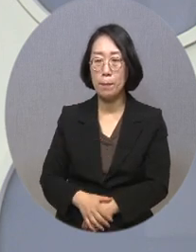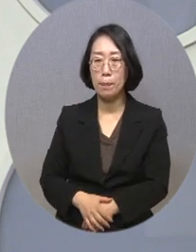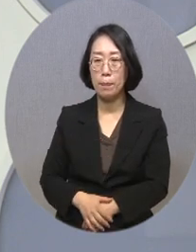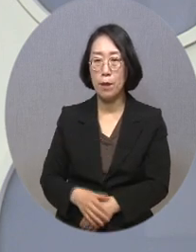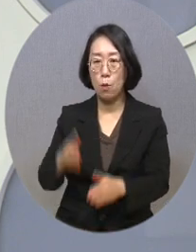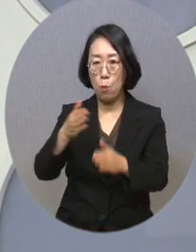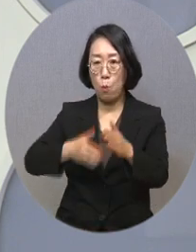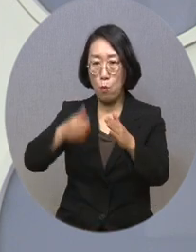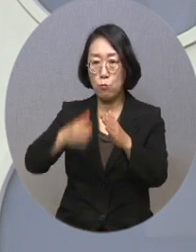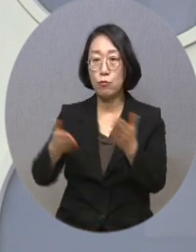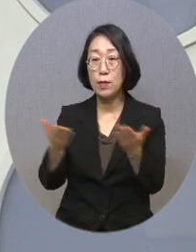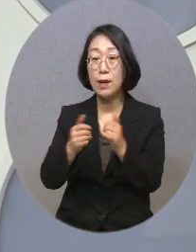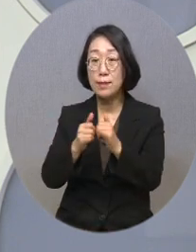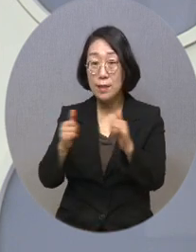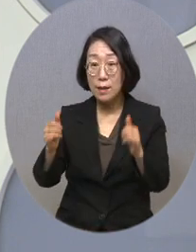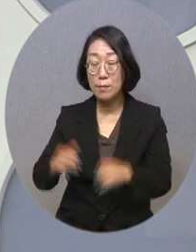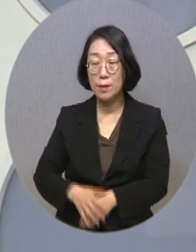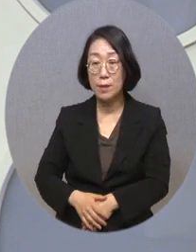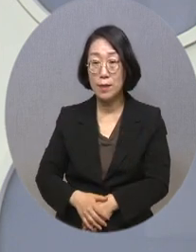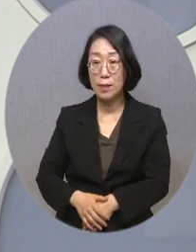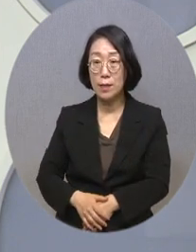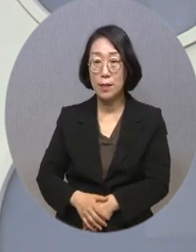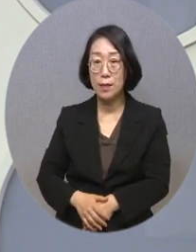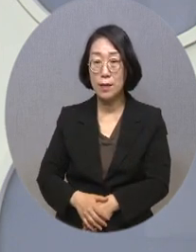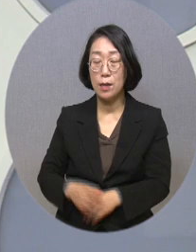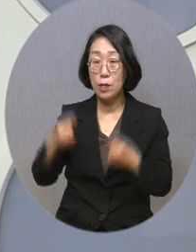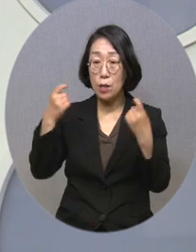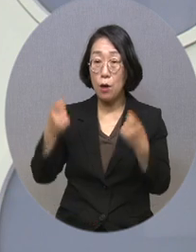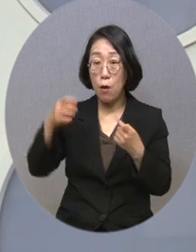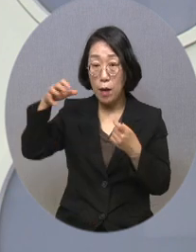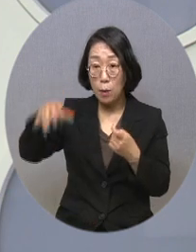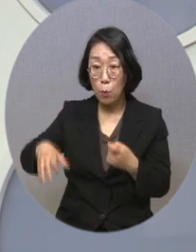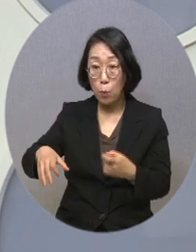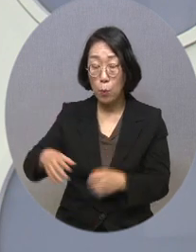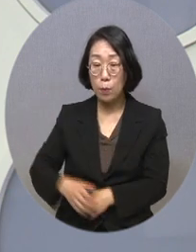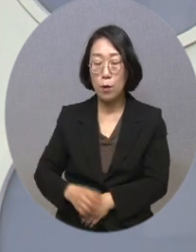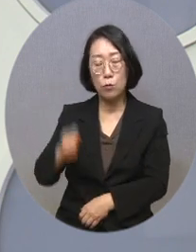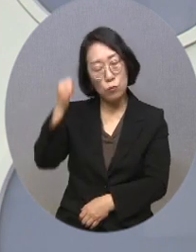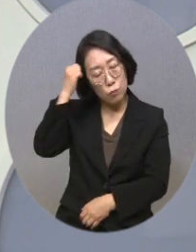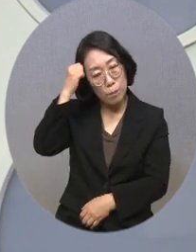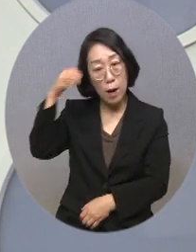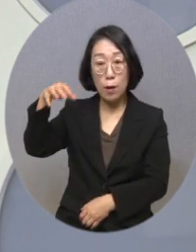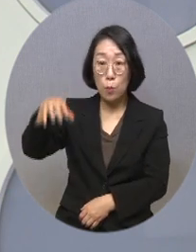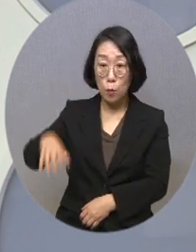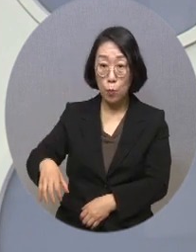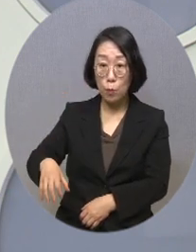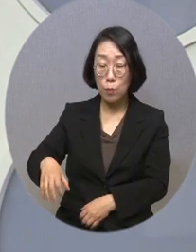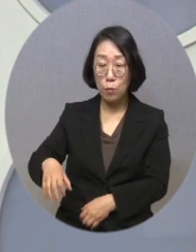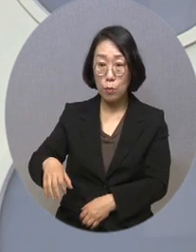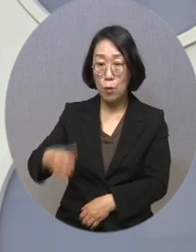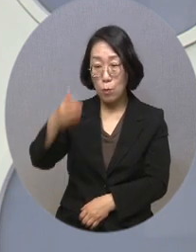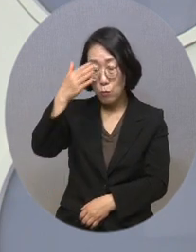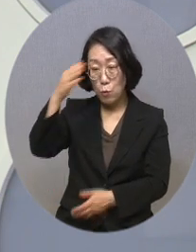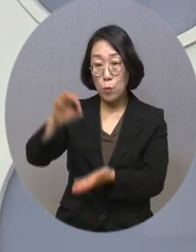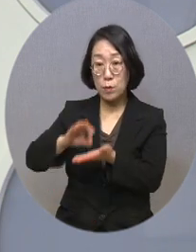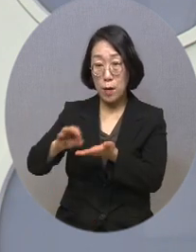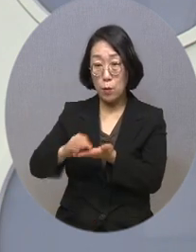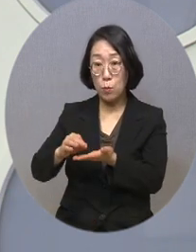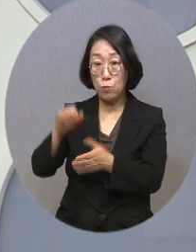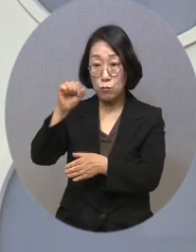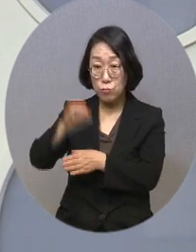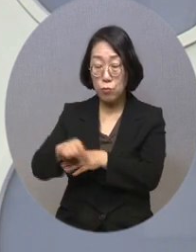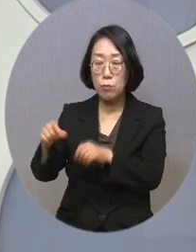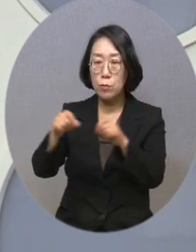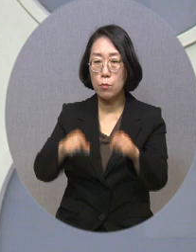이용하게 이렇게 할 수 있는 이런 부분들도 네. 있고 그래 했는데 그건 이제 인원이 좀 적고 그래서 할 수가 있었는데 우리